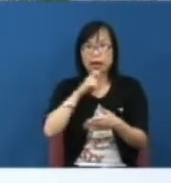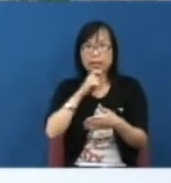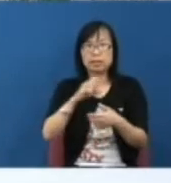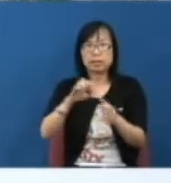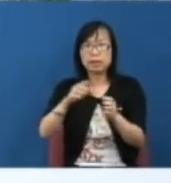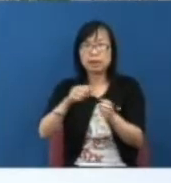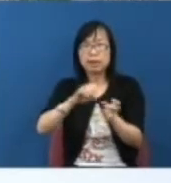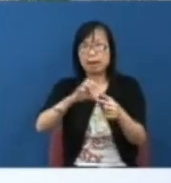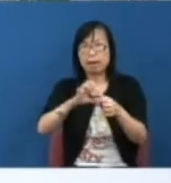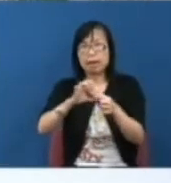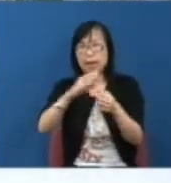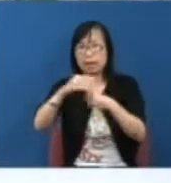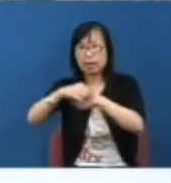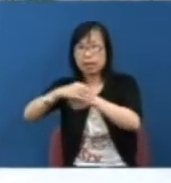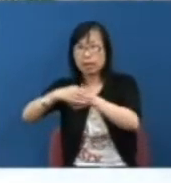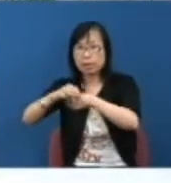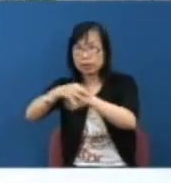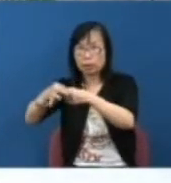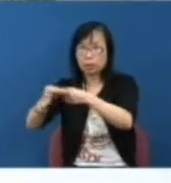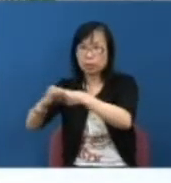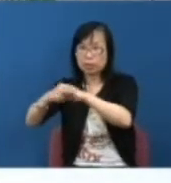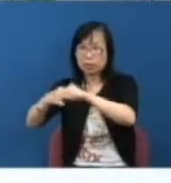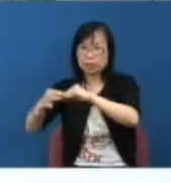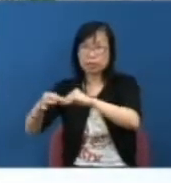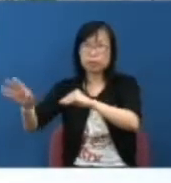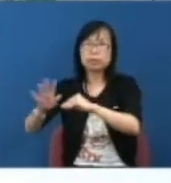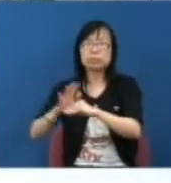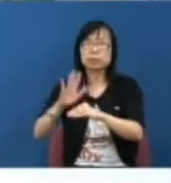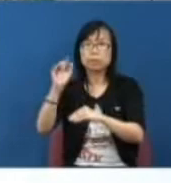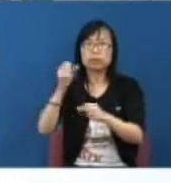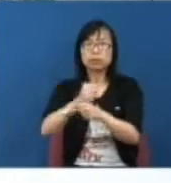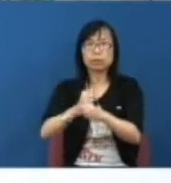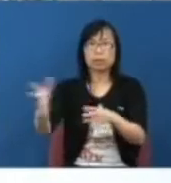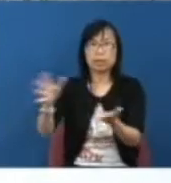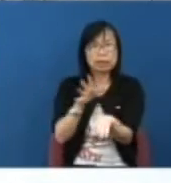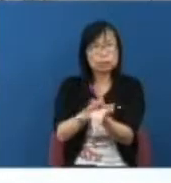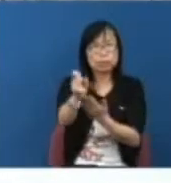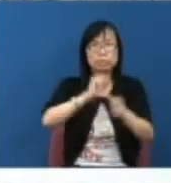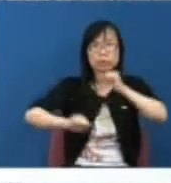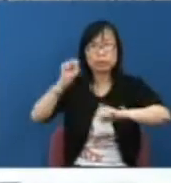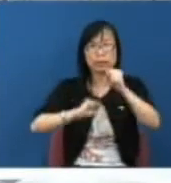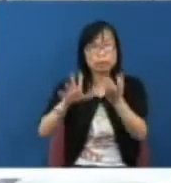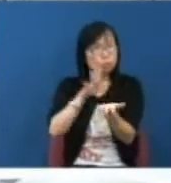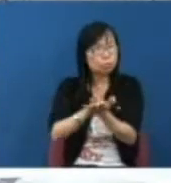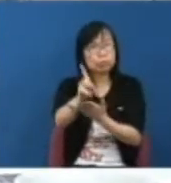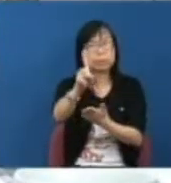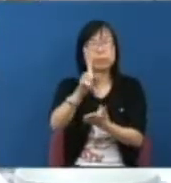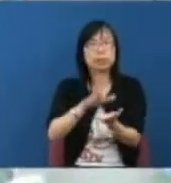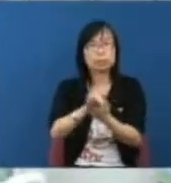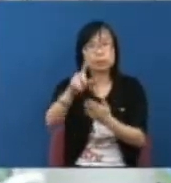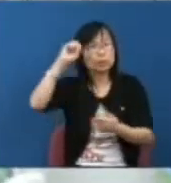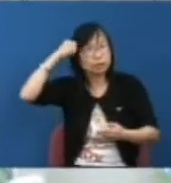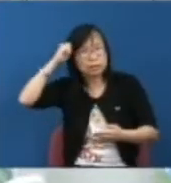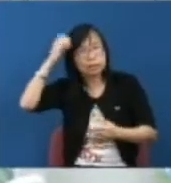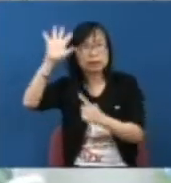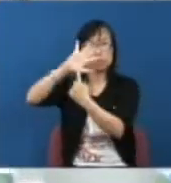邊的山卡拉地方才做到，但其實原來不是，因為我們專業動力有不同的 professional 在裡面，有些 professor 是專研究風力，他